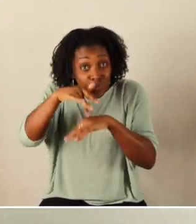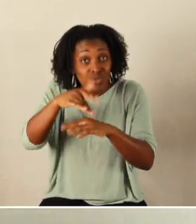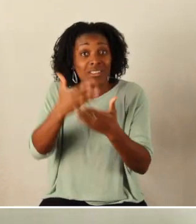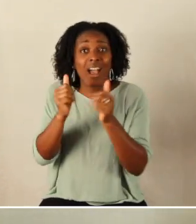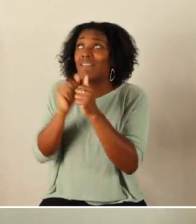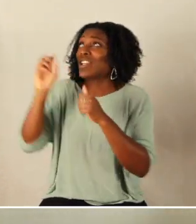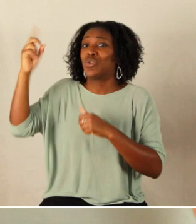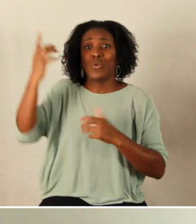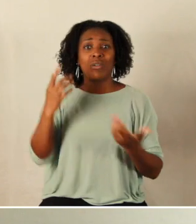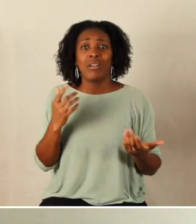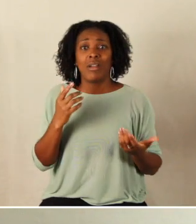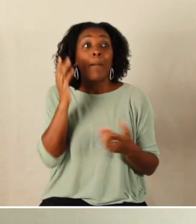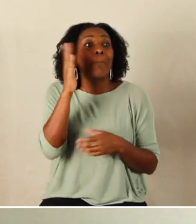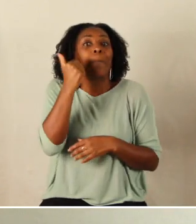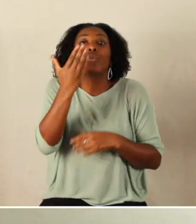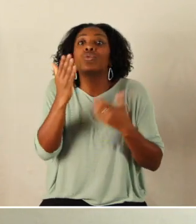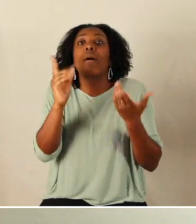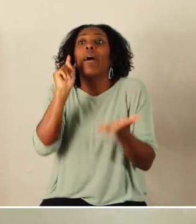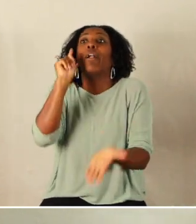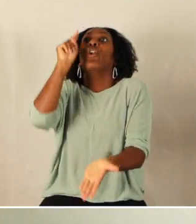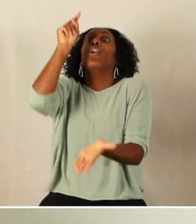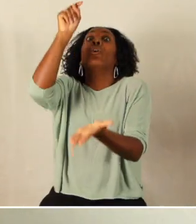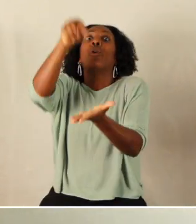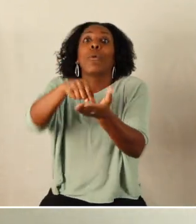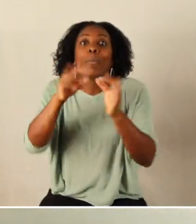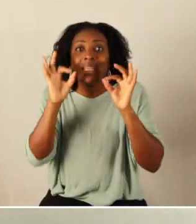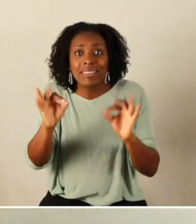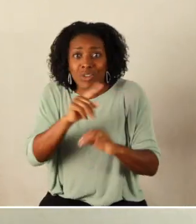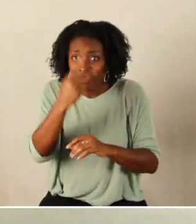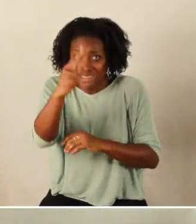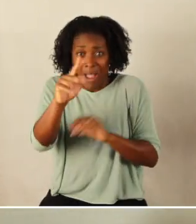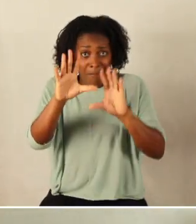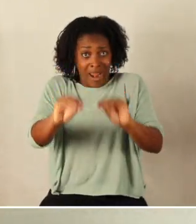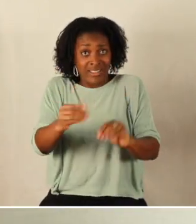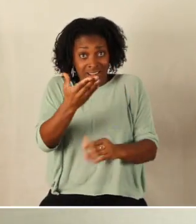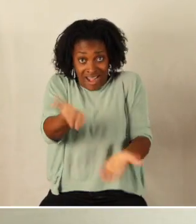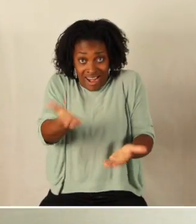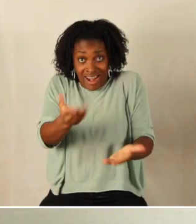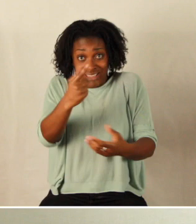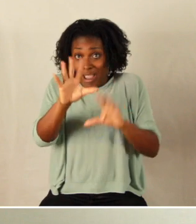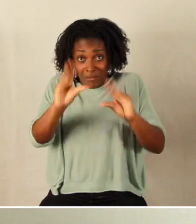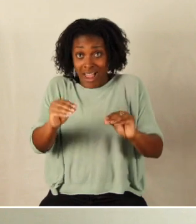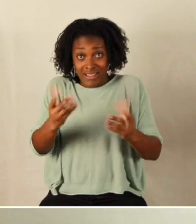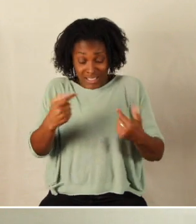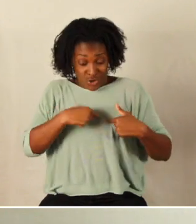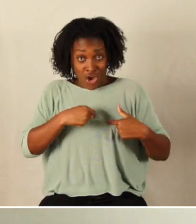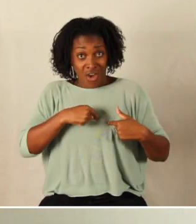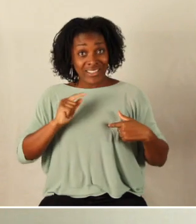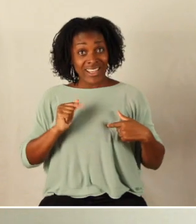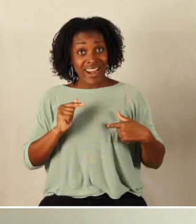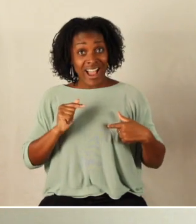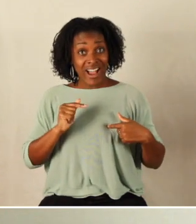Et tu n'es pas obligé d'être dans une pièce particulière. Là où tu es en ce moment même. À l'intérieur de ton cœur, c'est le lieu secret, parce que c'est